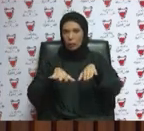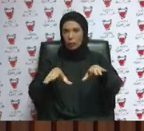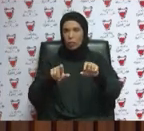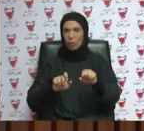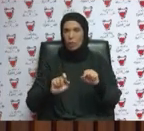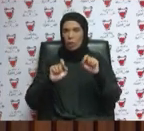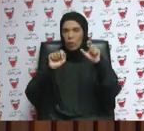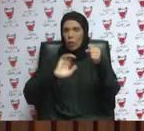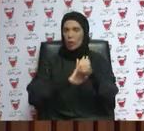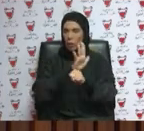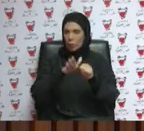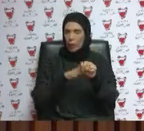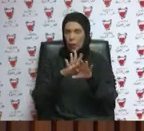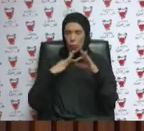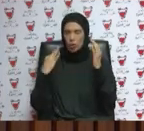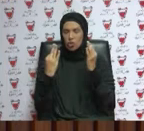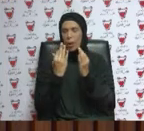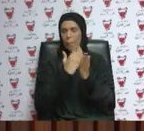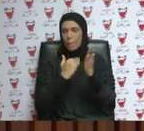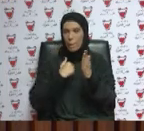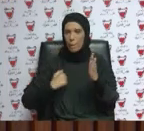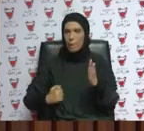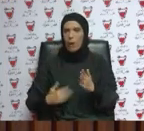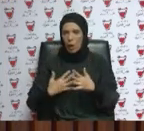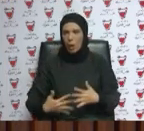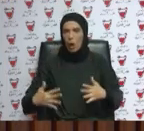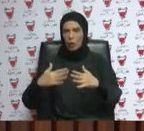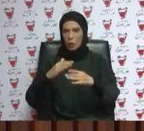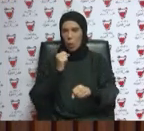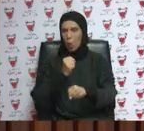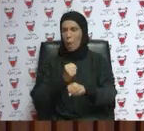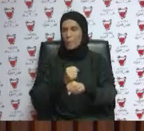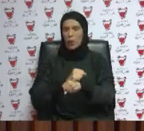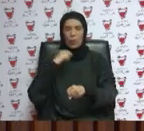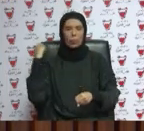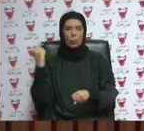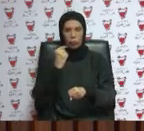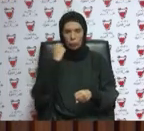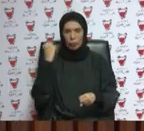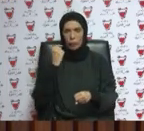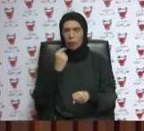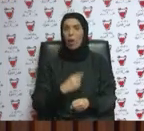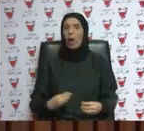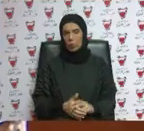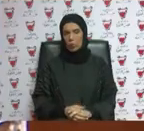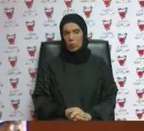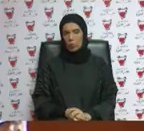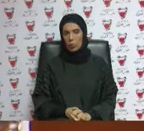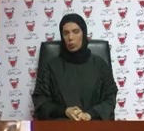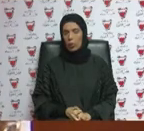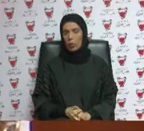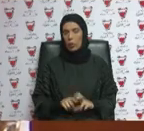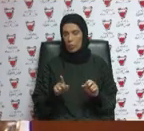كوفيد-19 على المجتمع والاقتصاد البحريني، وينسجم مع الجهود الدولية في هذا المجال، فقد تضمن البيان المشترك لغرفة